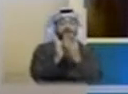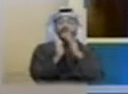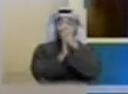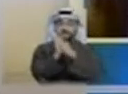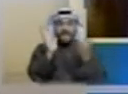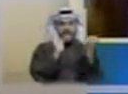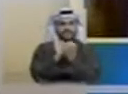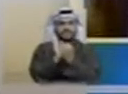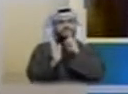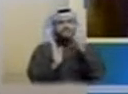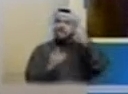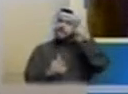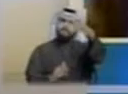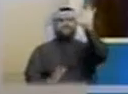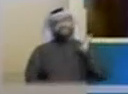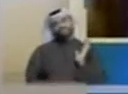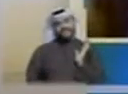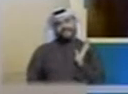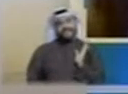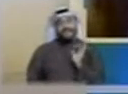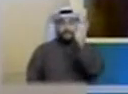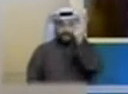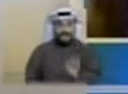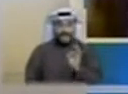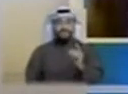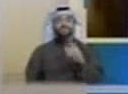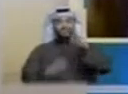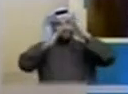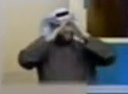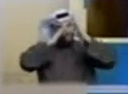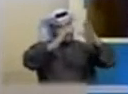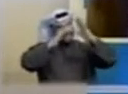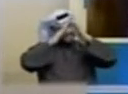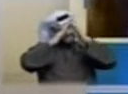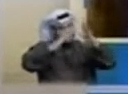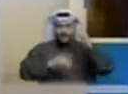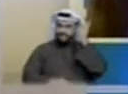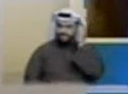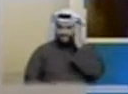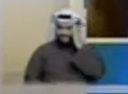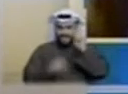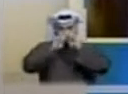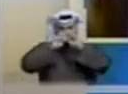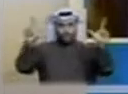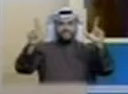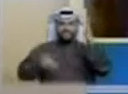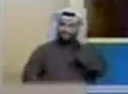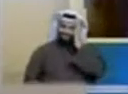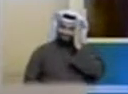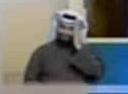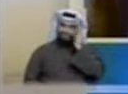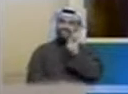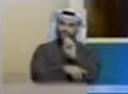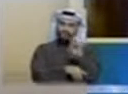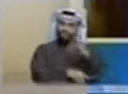إقامة لمدة سنة ما في معنى. نعم، شاكل لك عميد عادل، وصلت الفكرة. أنا شاكل لك ولتوضيحك والإجراءات